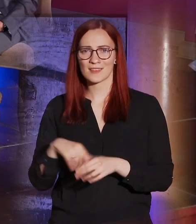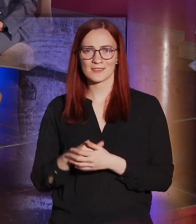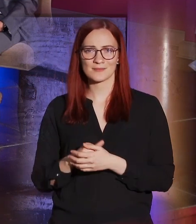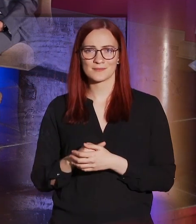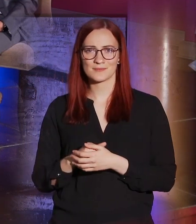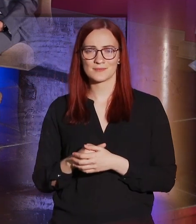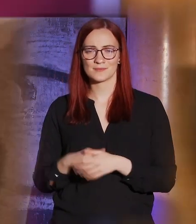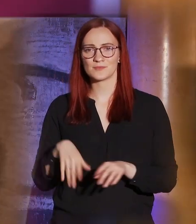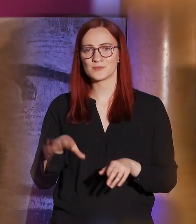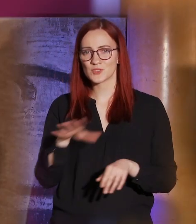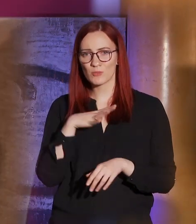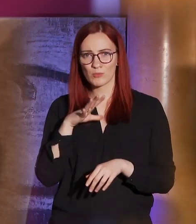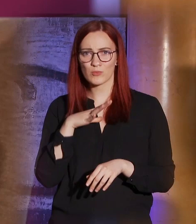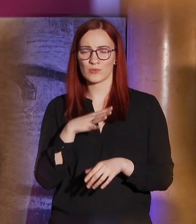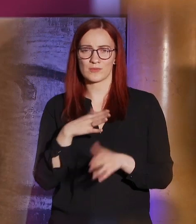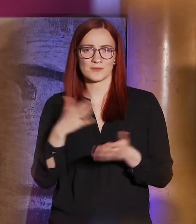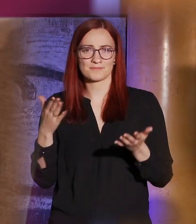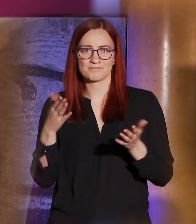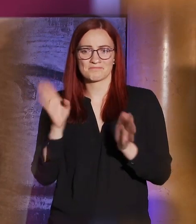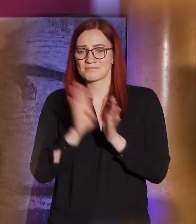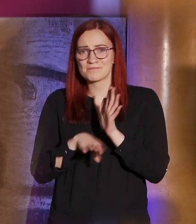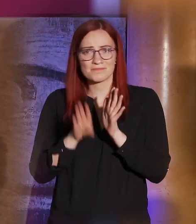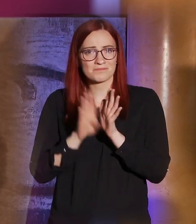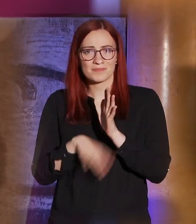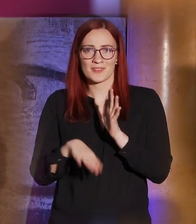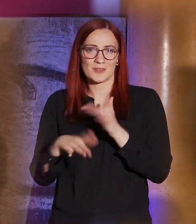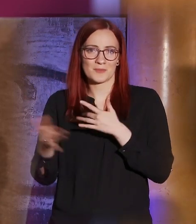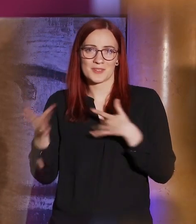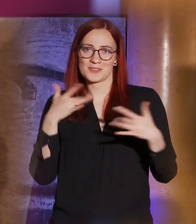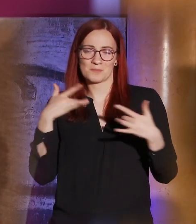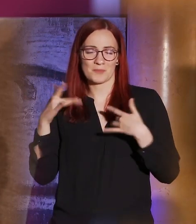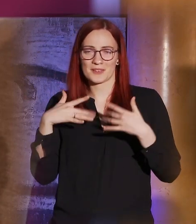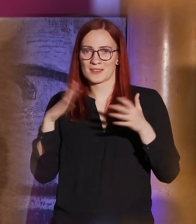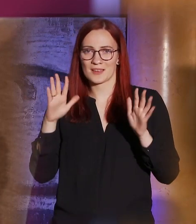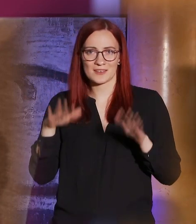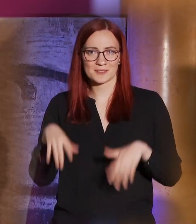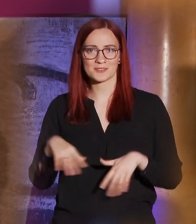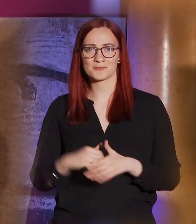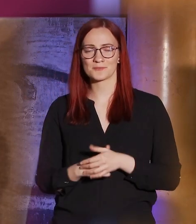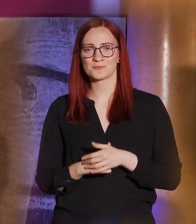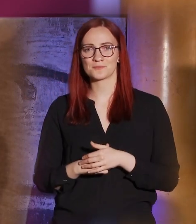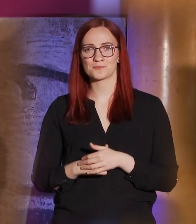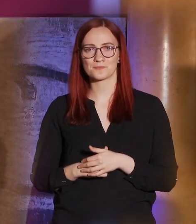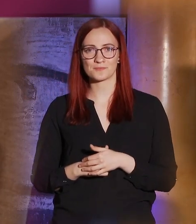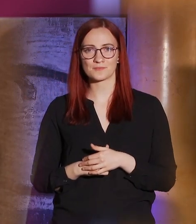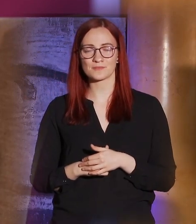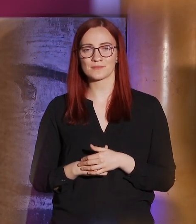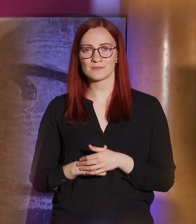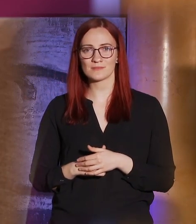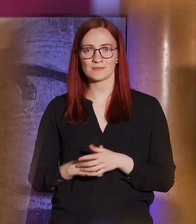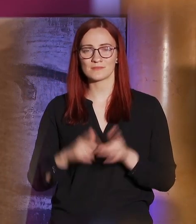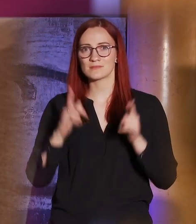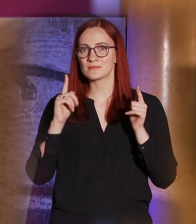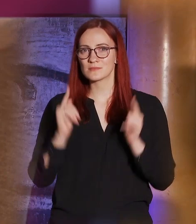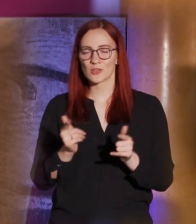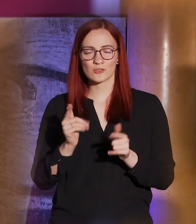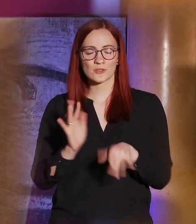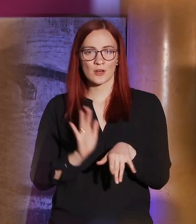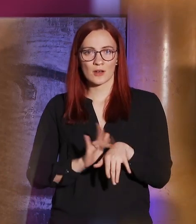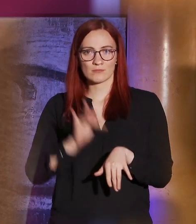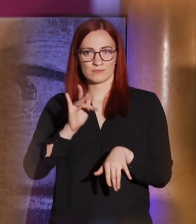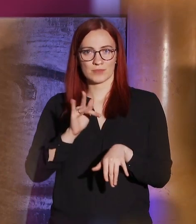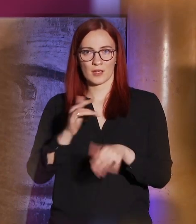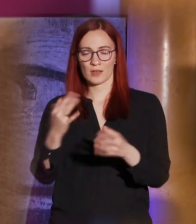save realizuotų, o tiesiog statėm spektaklį. Ir tai labai stipriai paveikė kažkaip